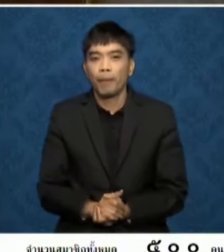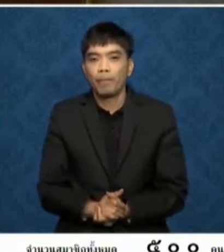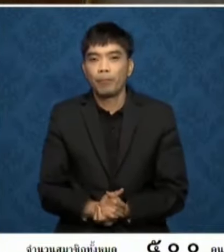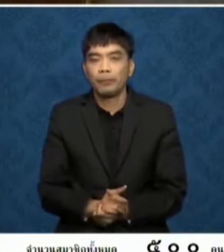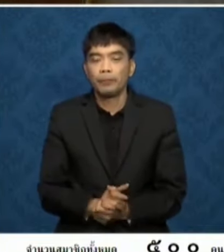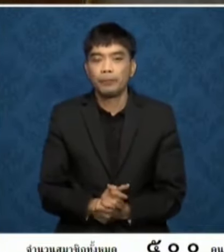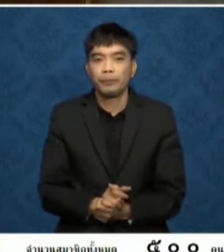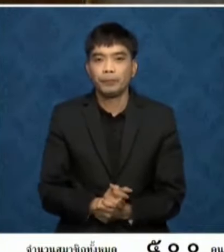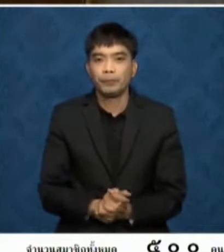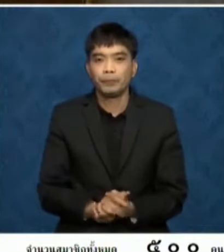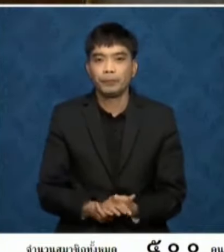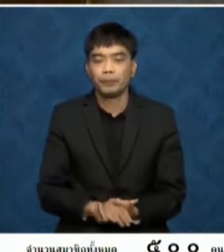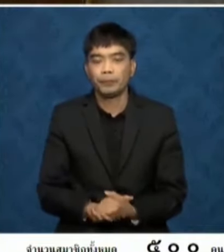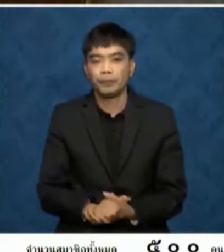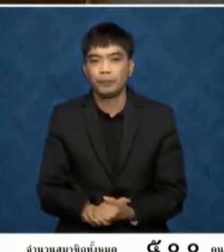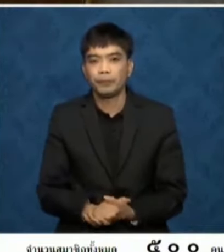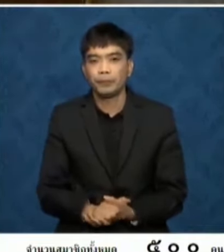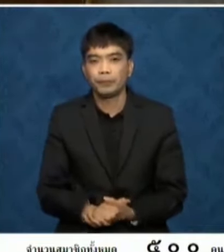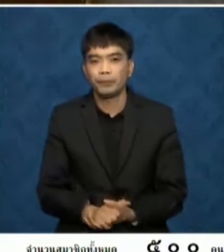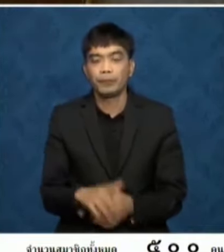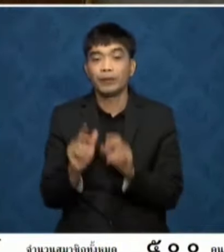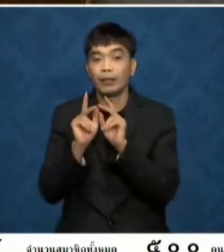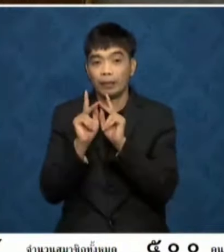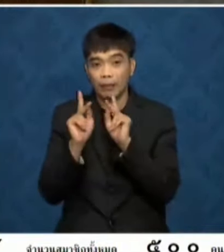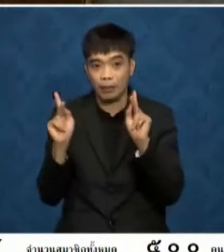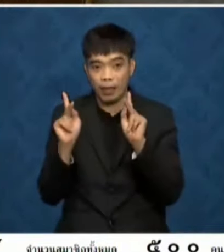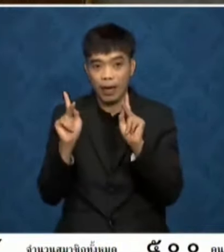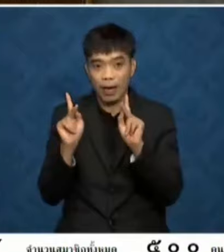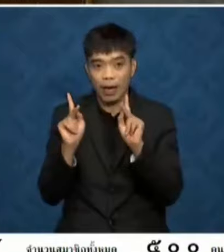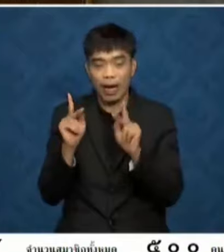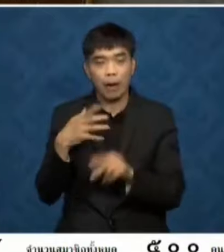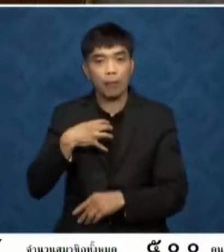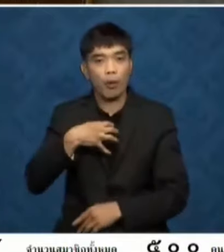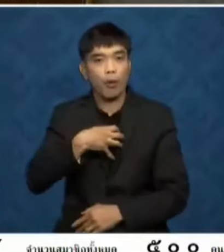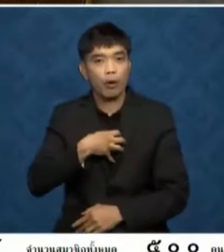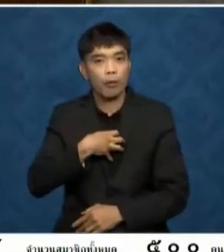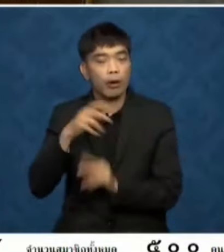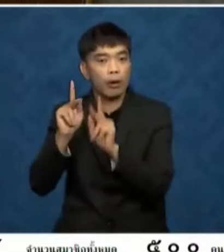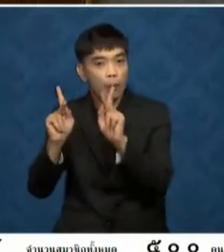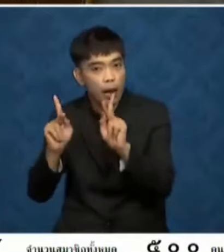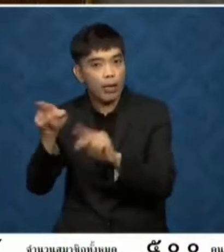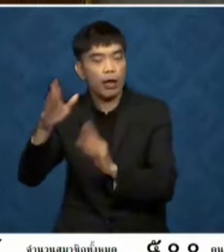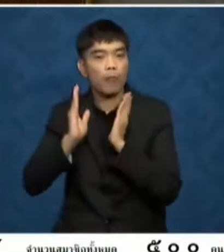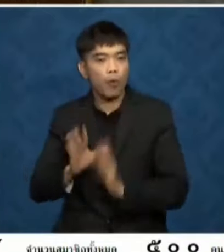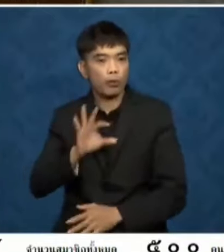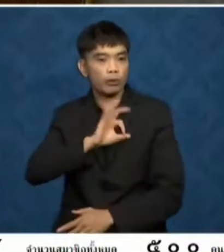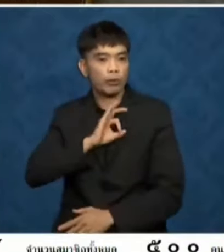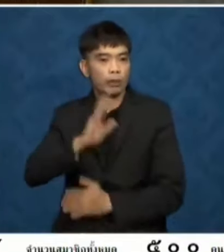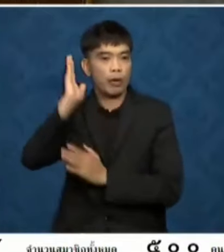ครับขอบพระคุณครับกรรมการที่ขอส่งความเห็นและผู้แปรยติยังคงติดใจไหมครับ